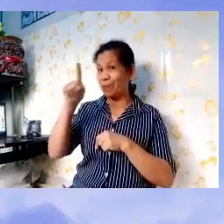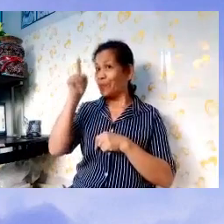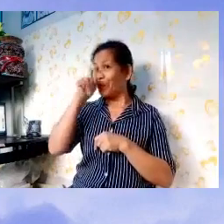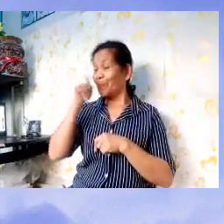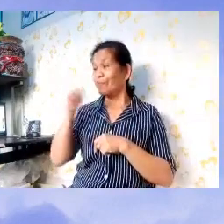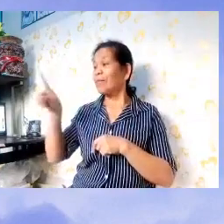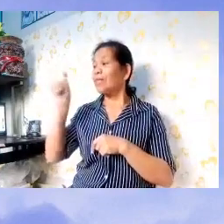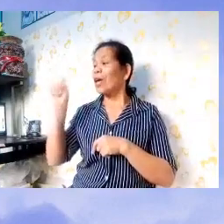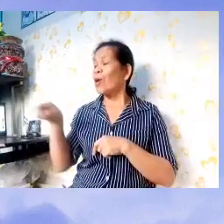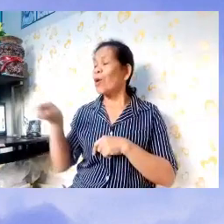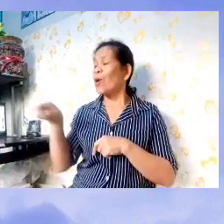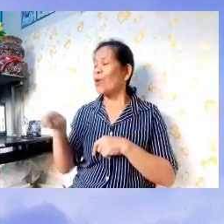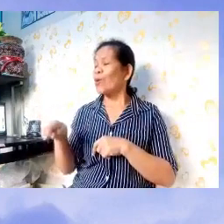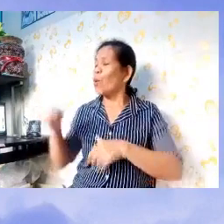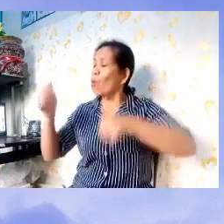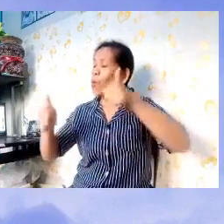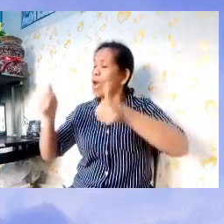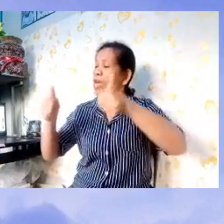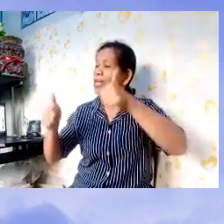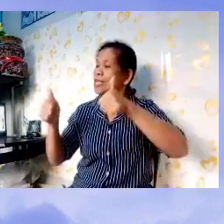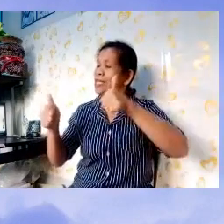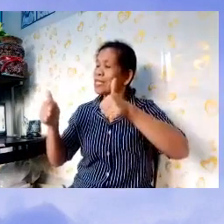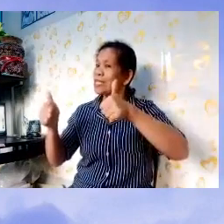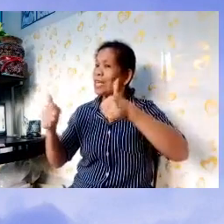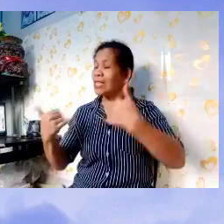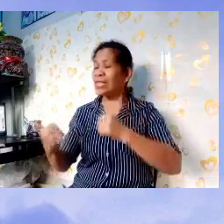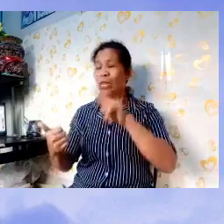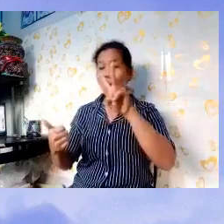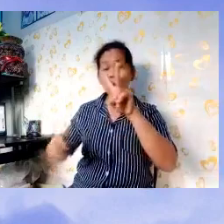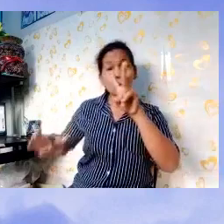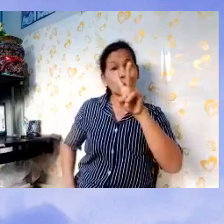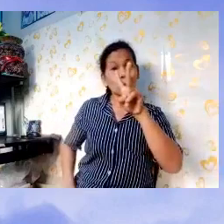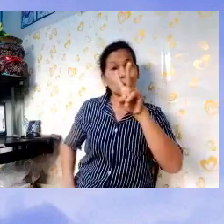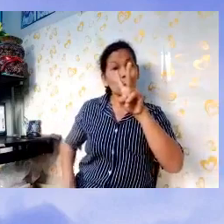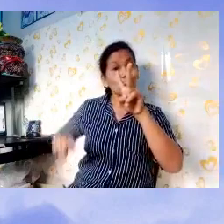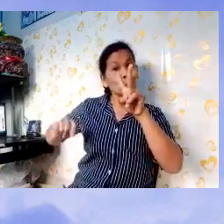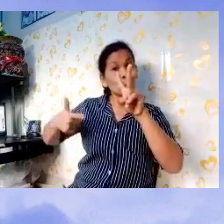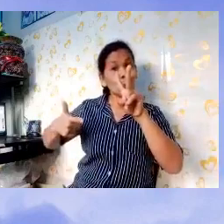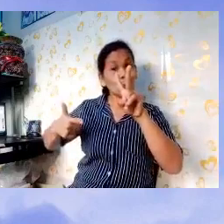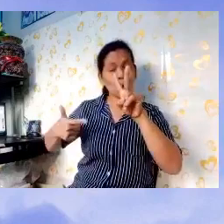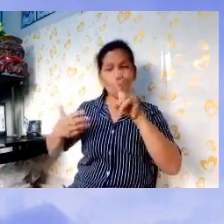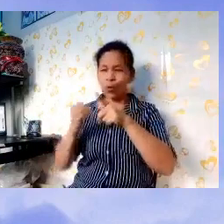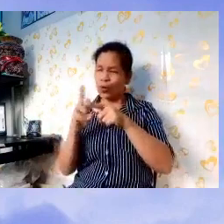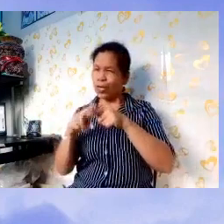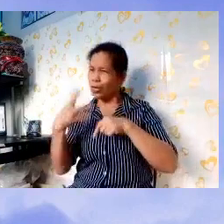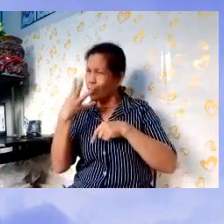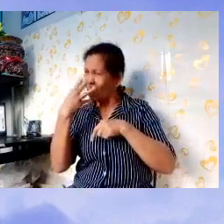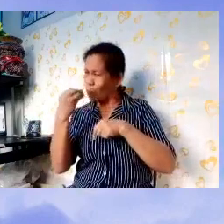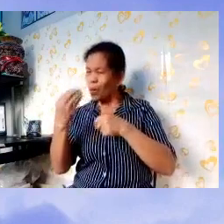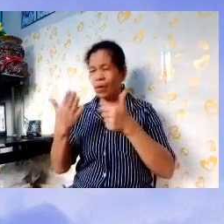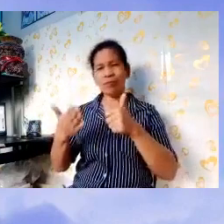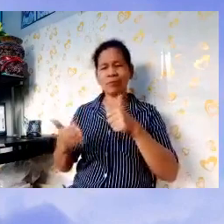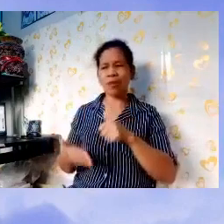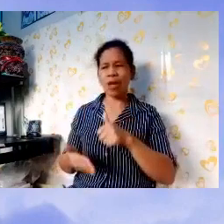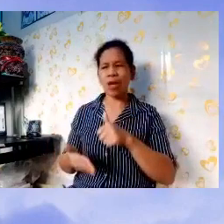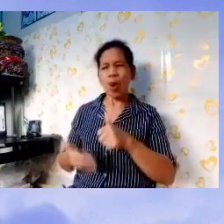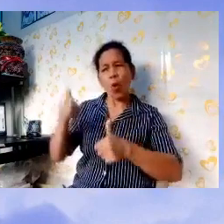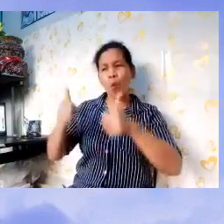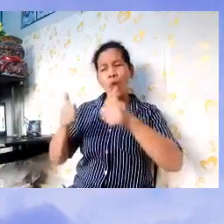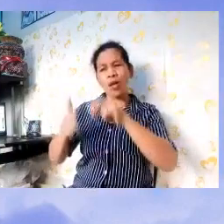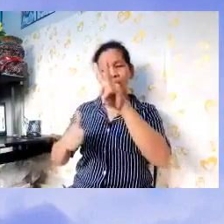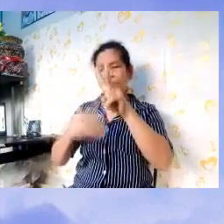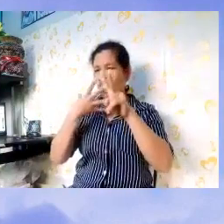Sabi niya, alin sa dalawang asong ito, o the wolf, ano? Alin sa dalawang lobong ito o